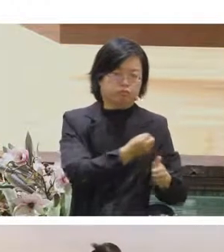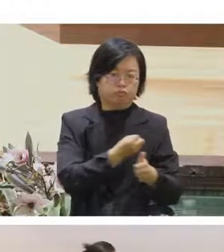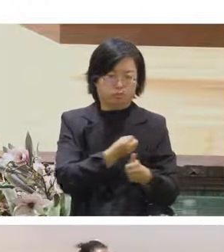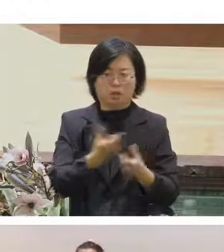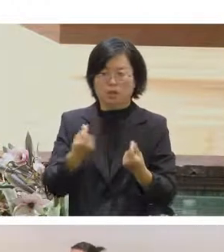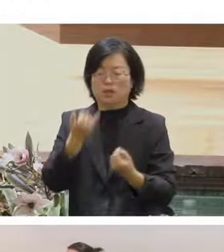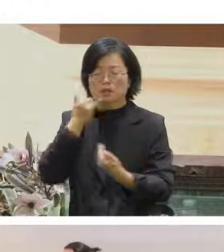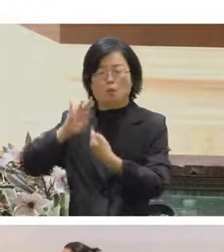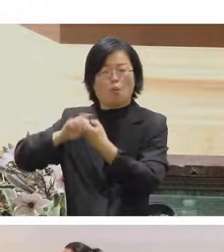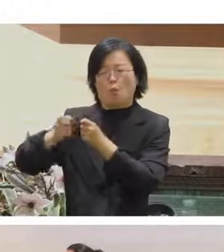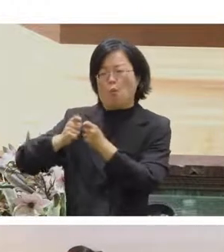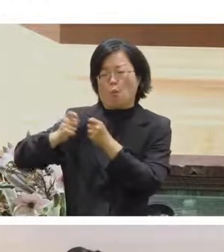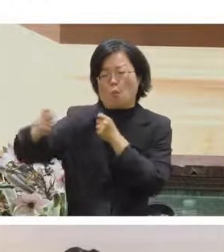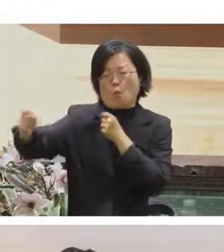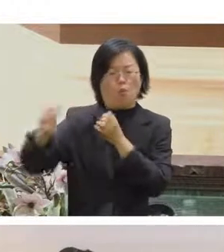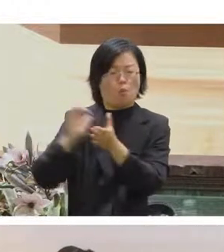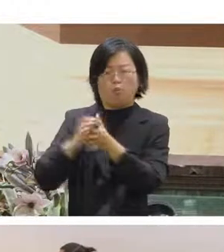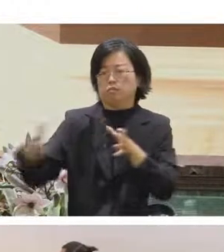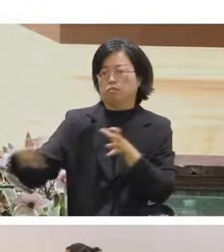謝謝